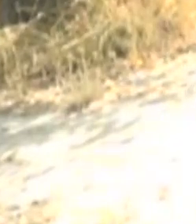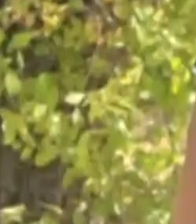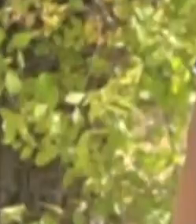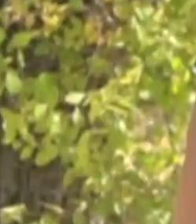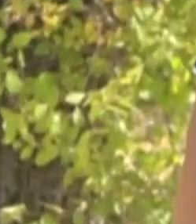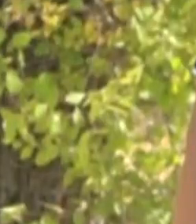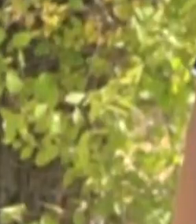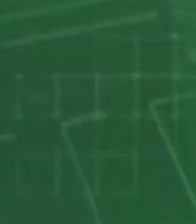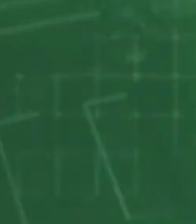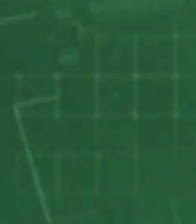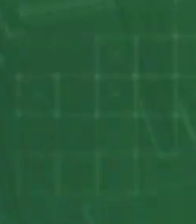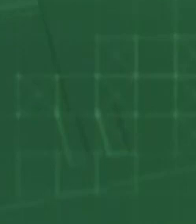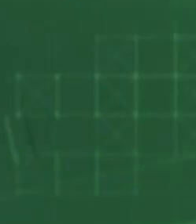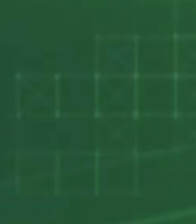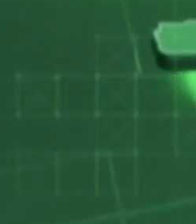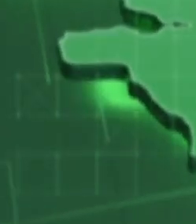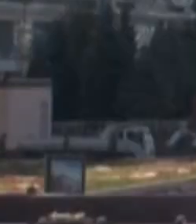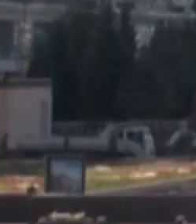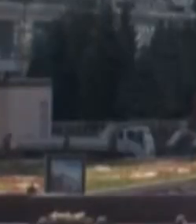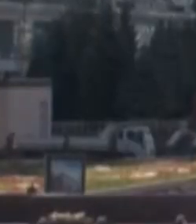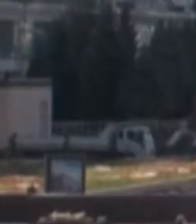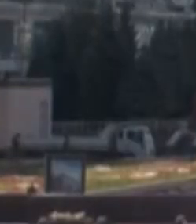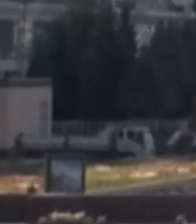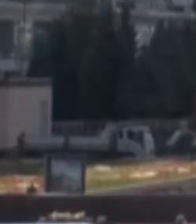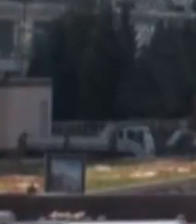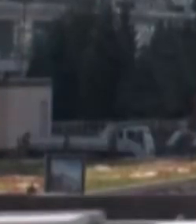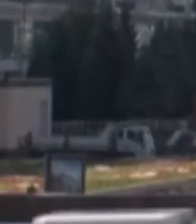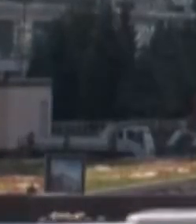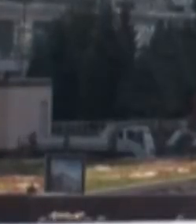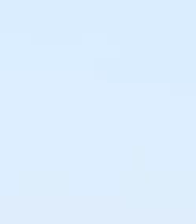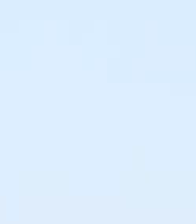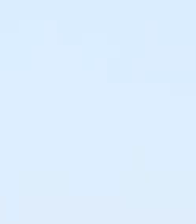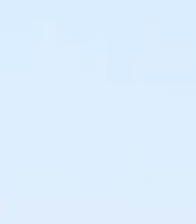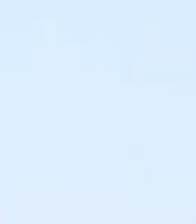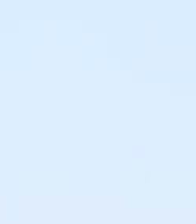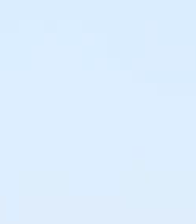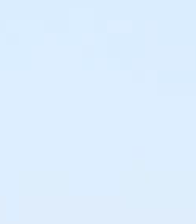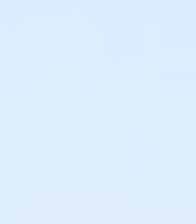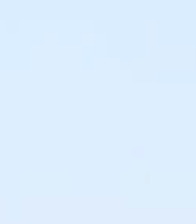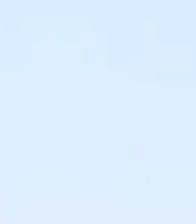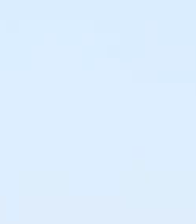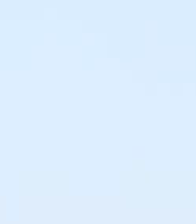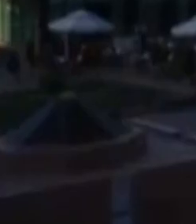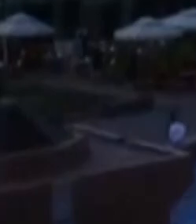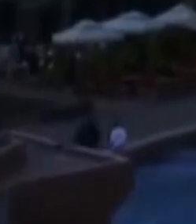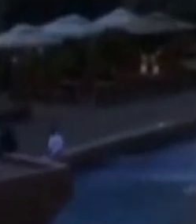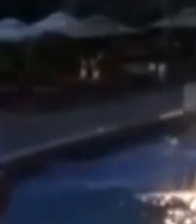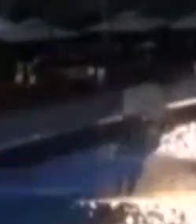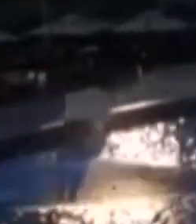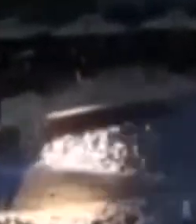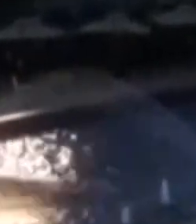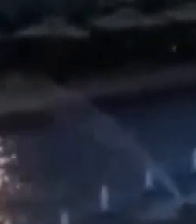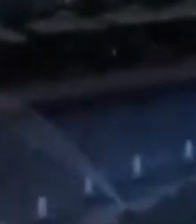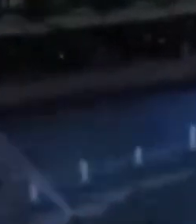нашего корреспондента депутаты маслихата проголосовали за переименование столица и когда главному городу